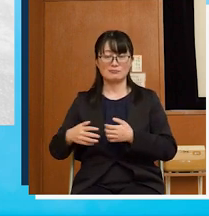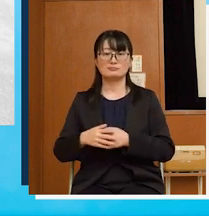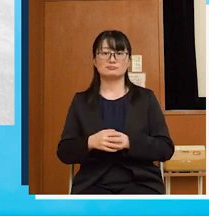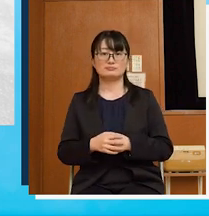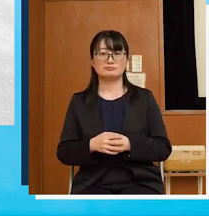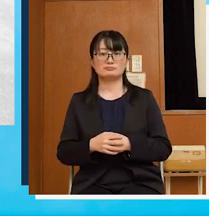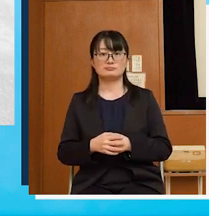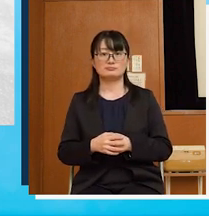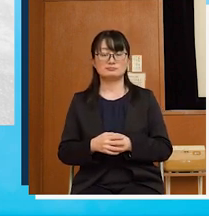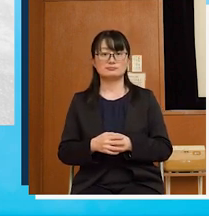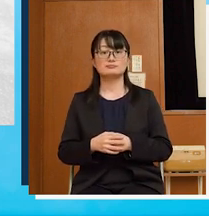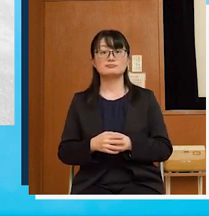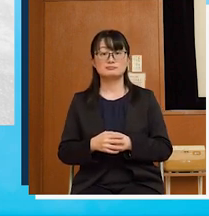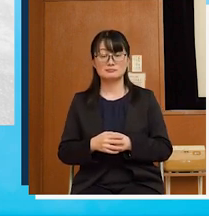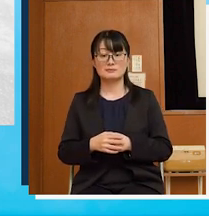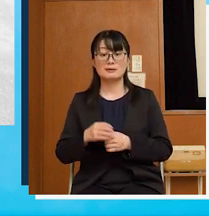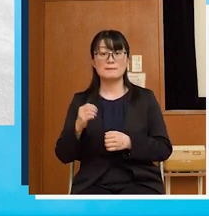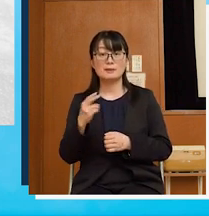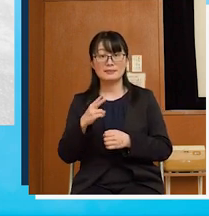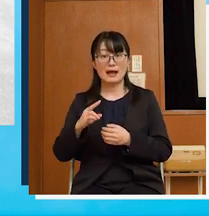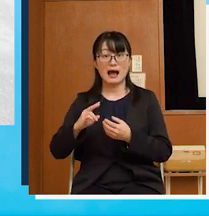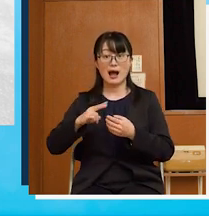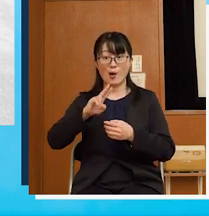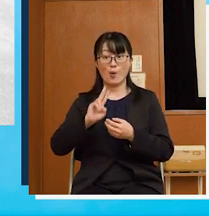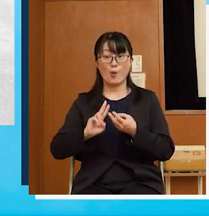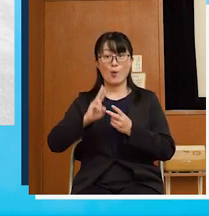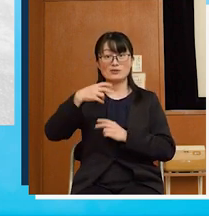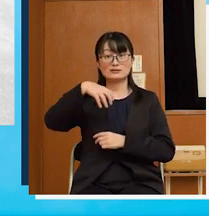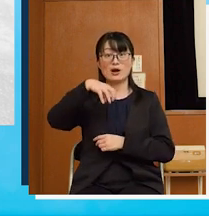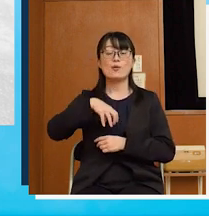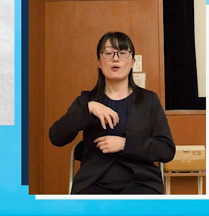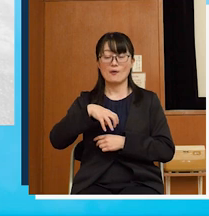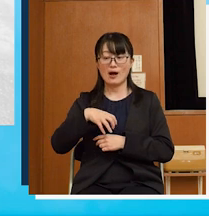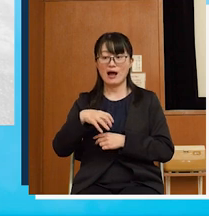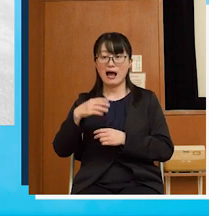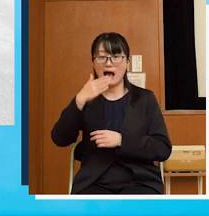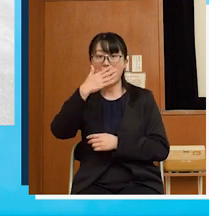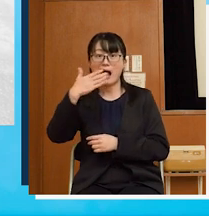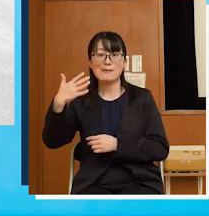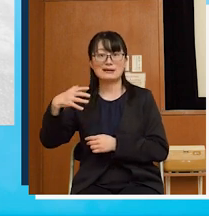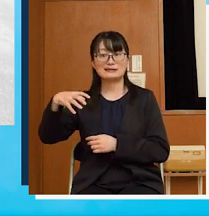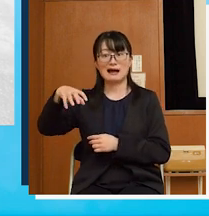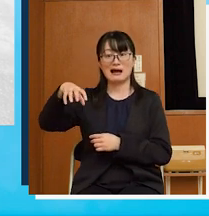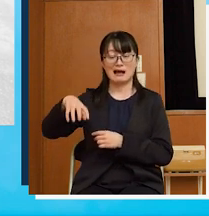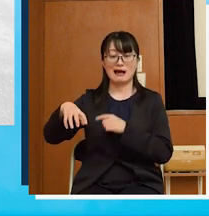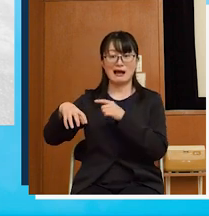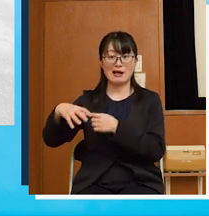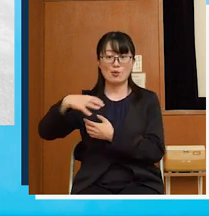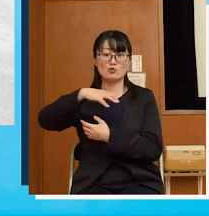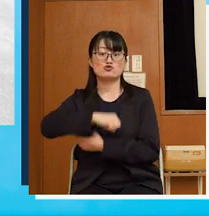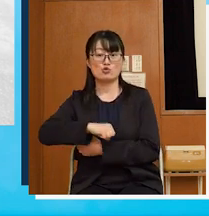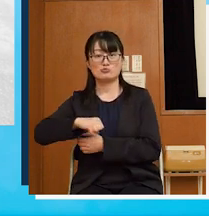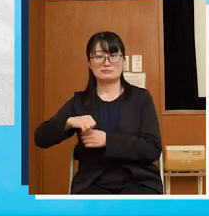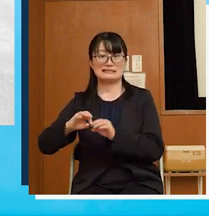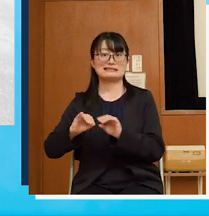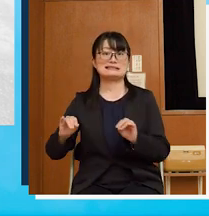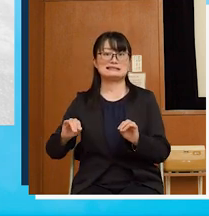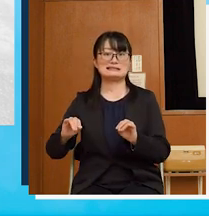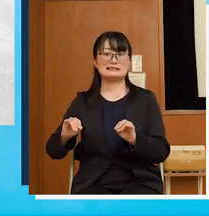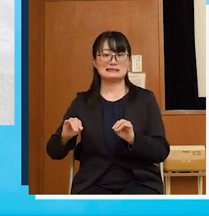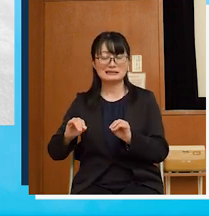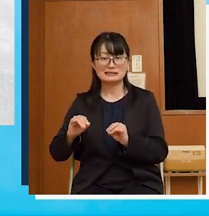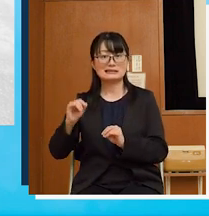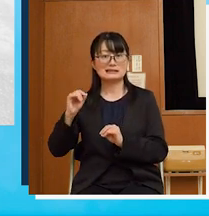たらアメリカの信託統治ですねり植民地ですねフライそういう風な扱いにもなりかえないような